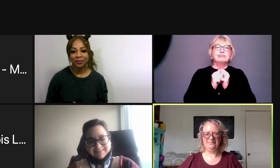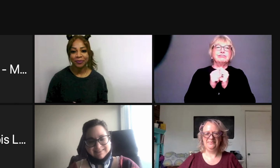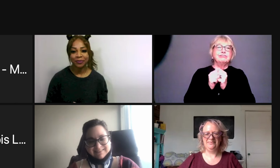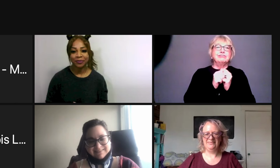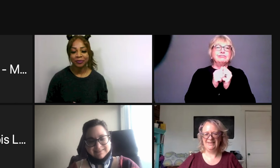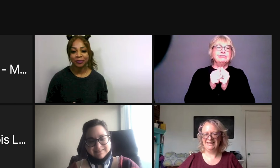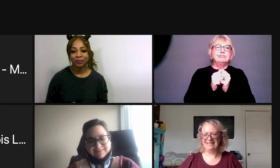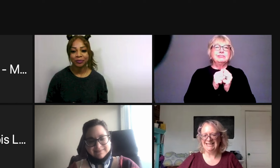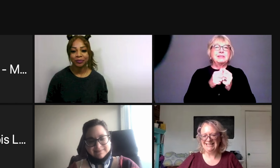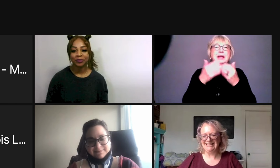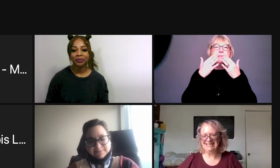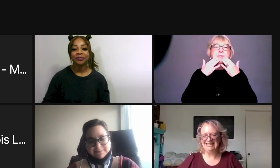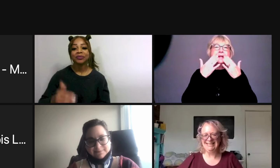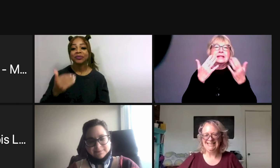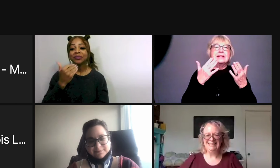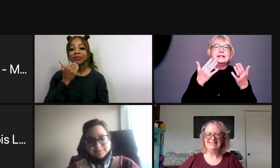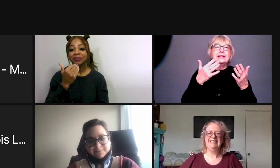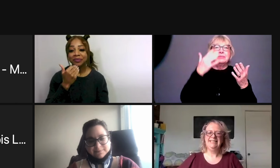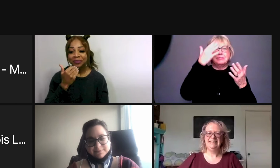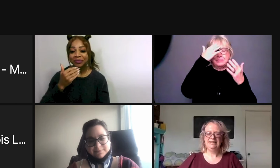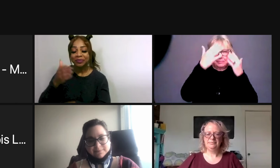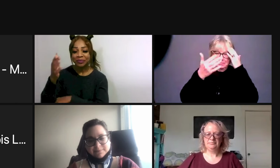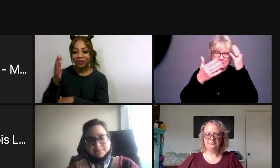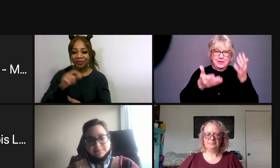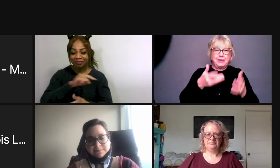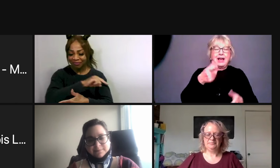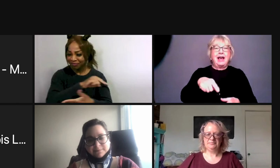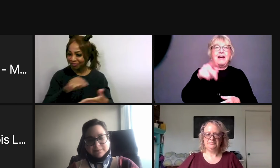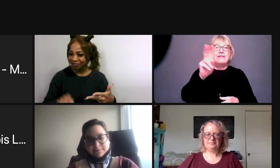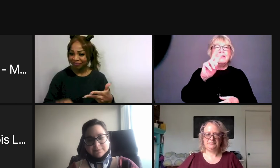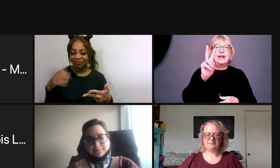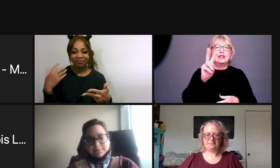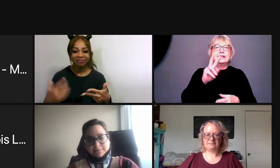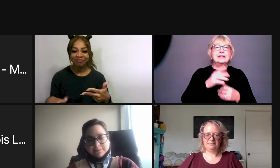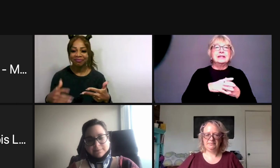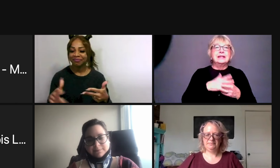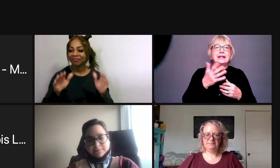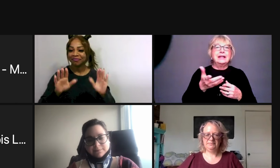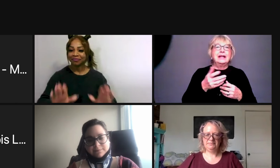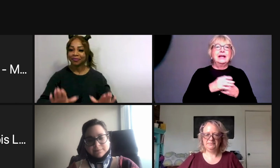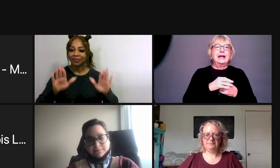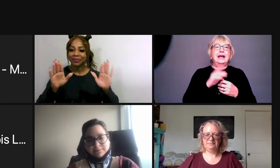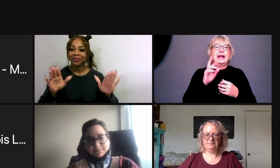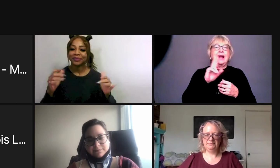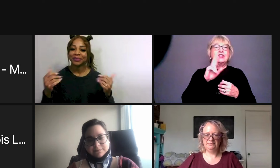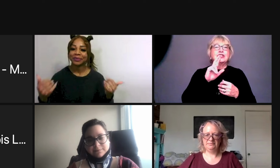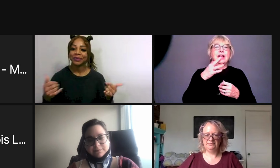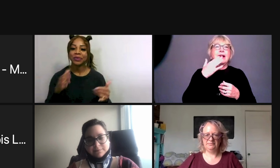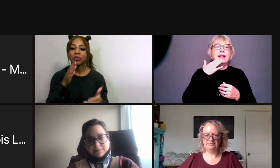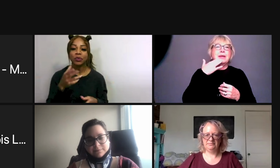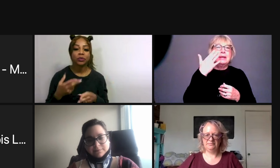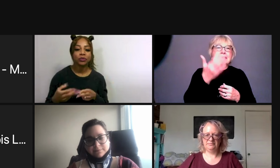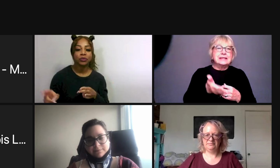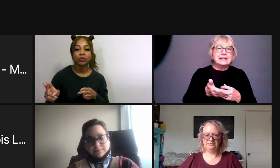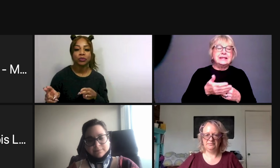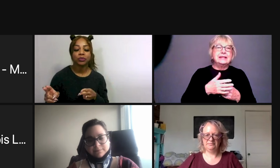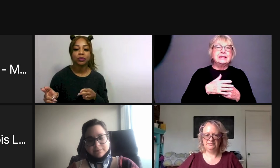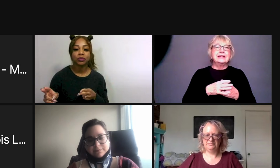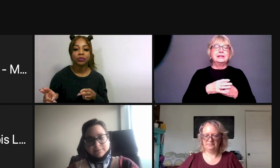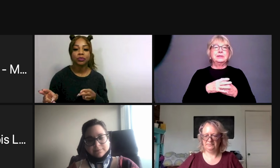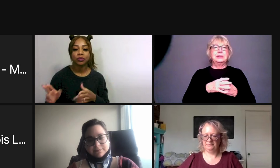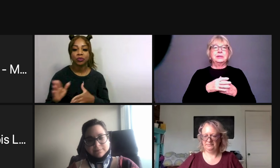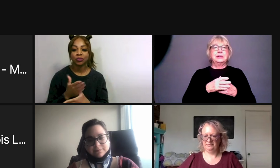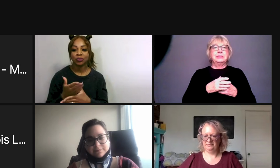et à vendredi merci beaucoup Rachel merci pour cette récapitulation